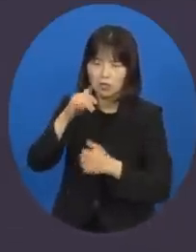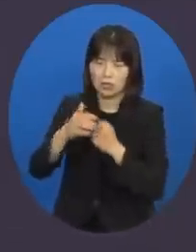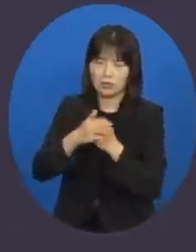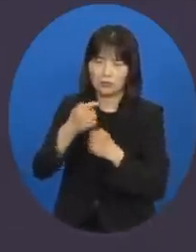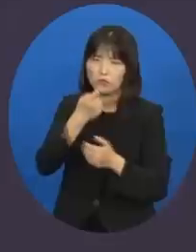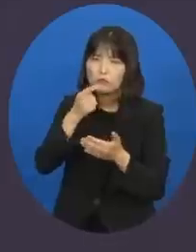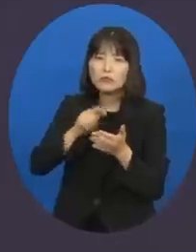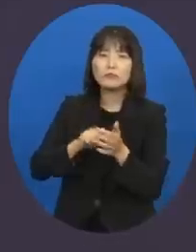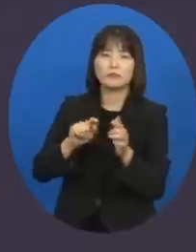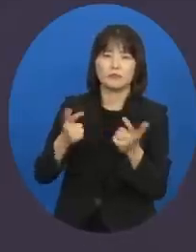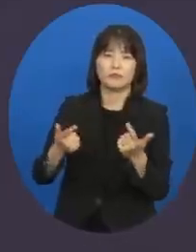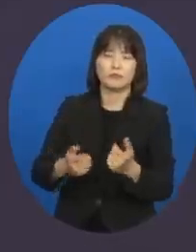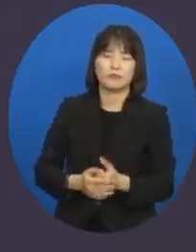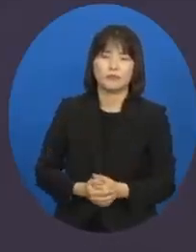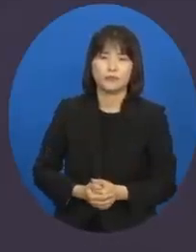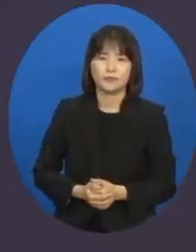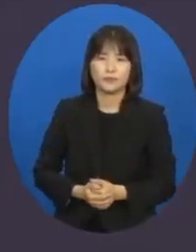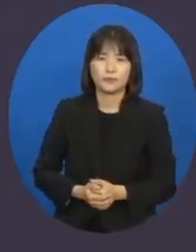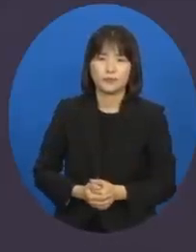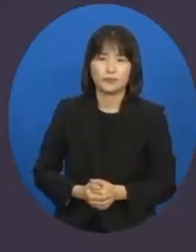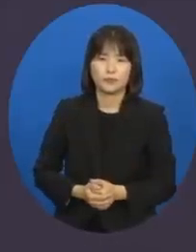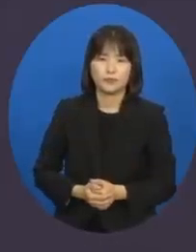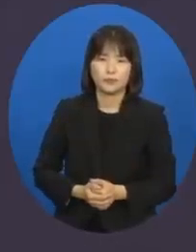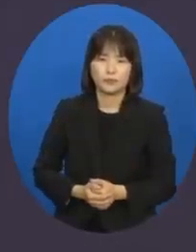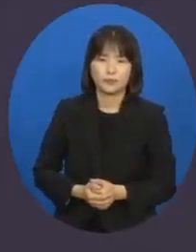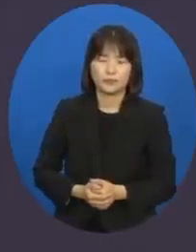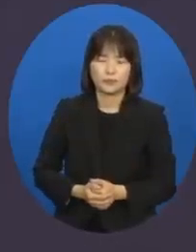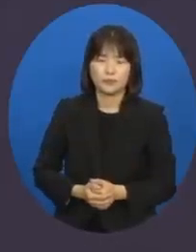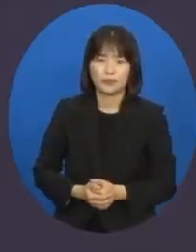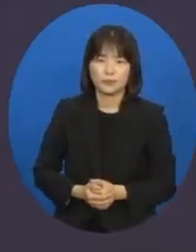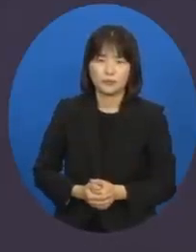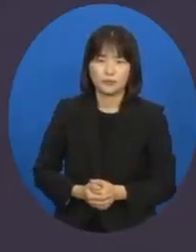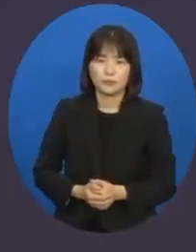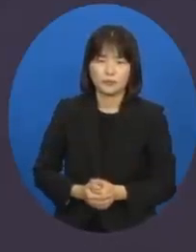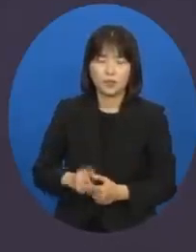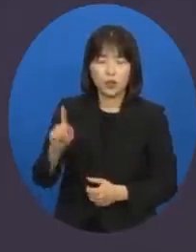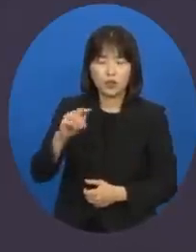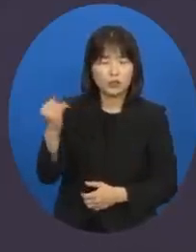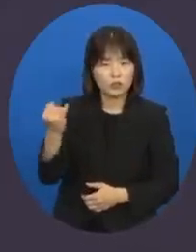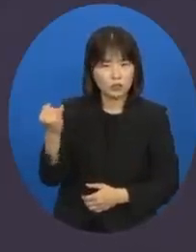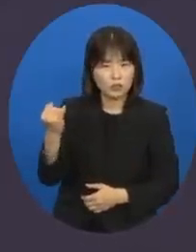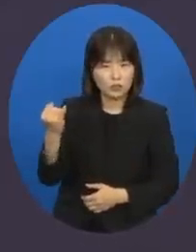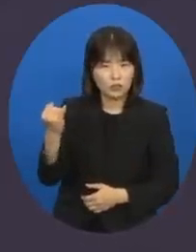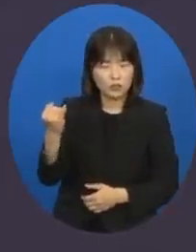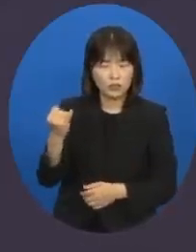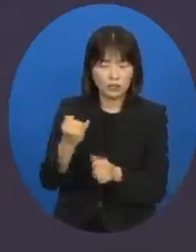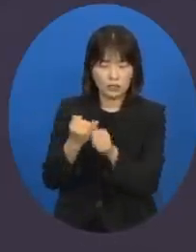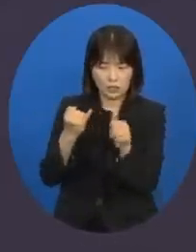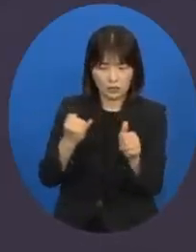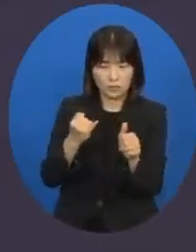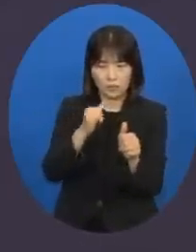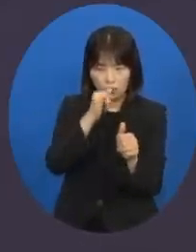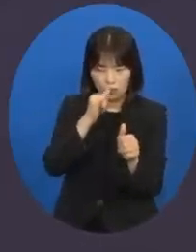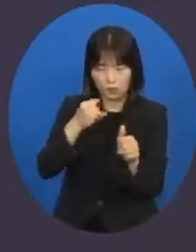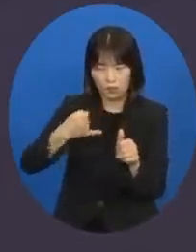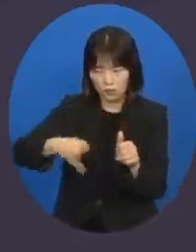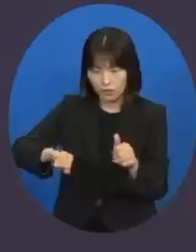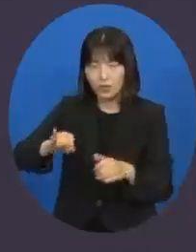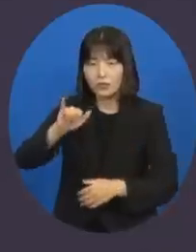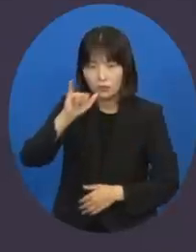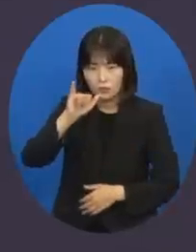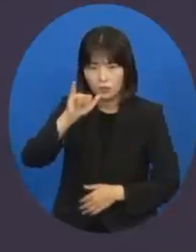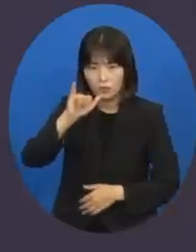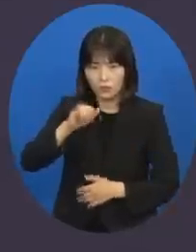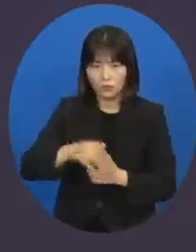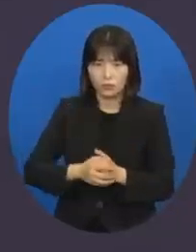예배 요청이 온 거예요. 중년 여성, 한 남편의 아내, 한 딸의 어머니, 아직